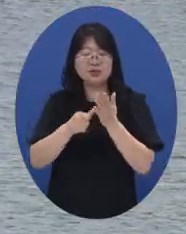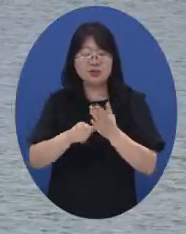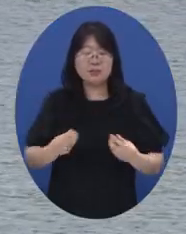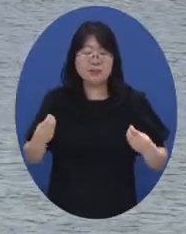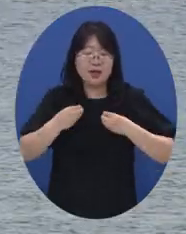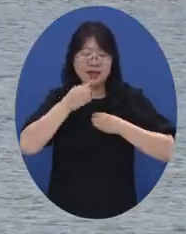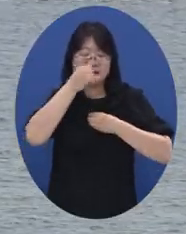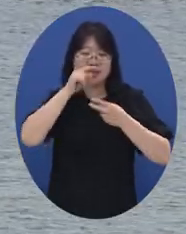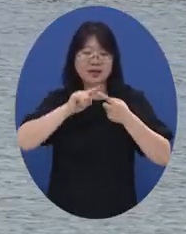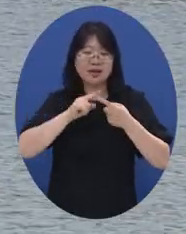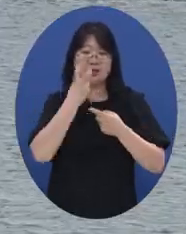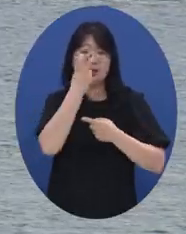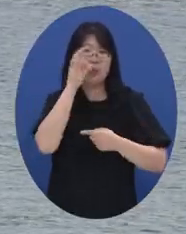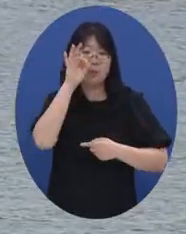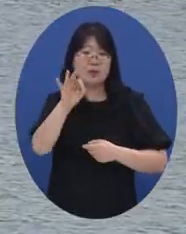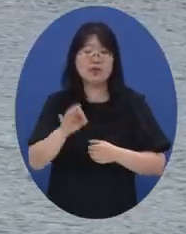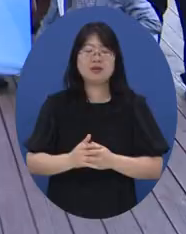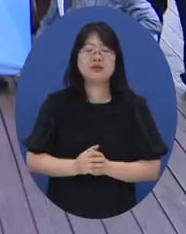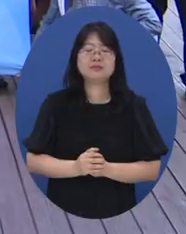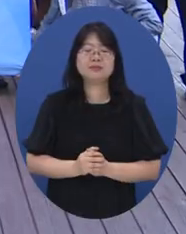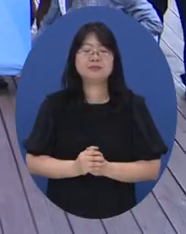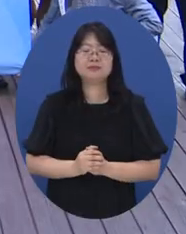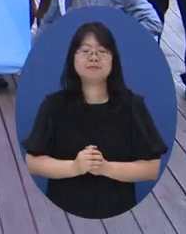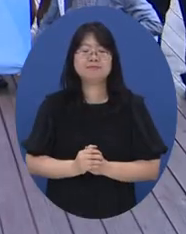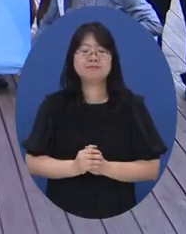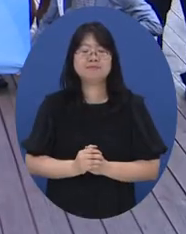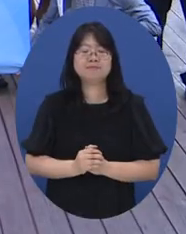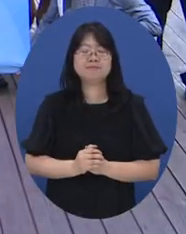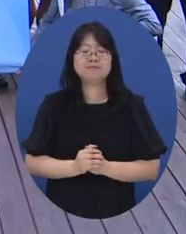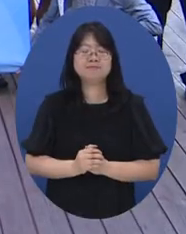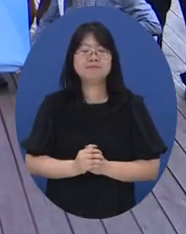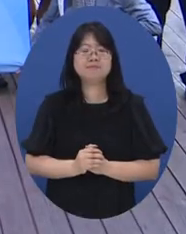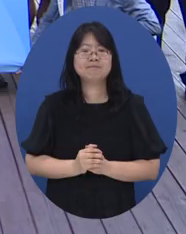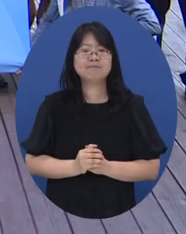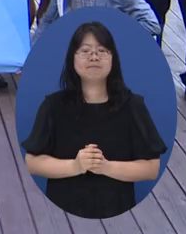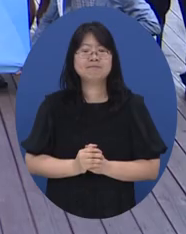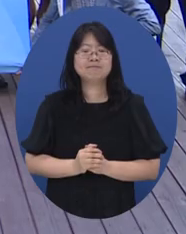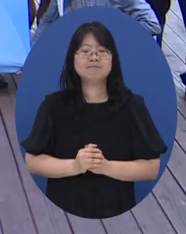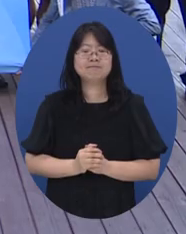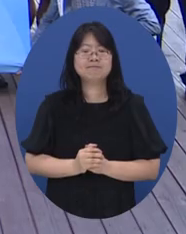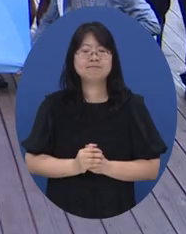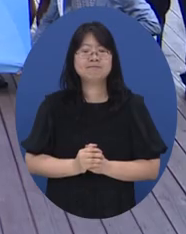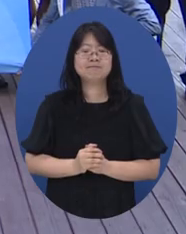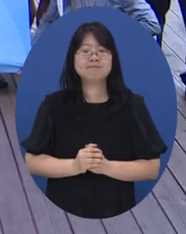안전 장비를 착용했는지 등을 살핍니다. 경기줄TV 김태희입니다.